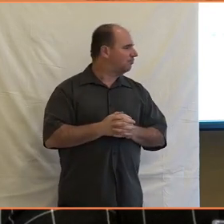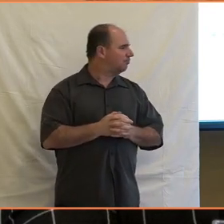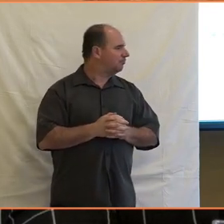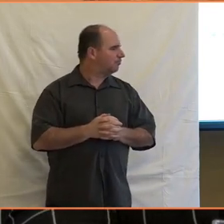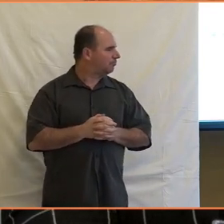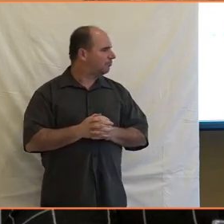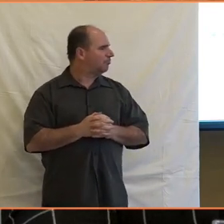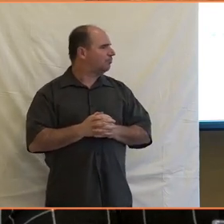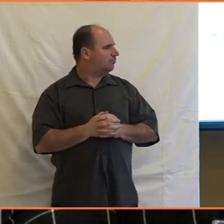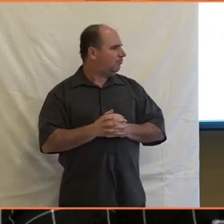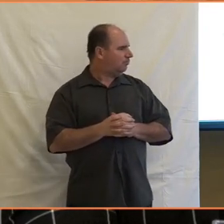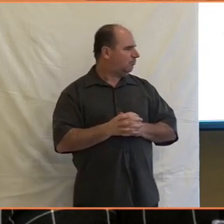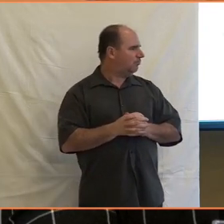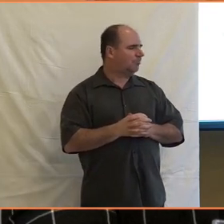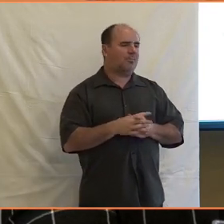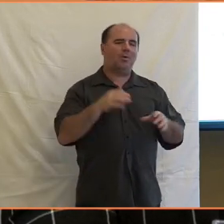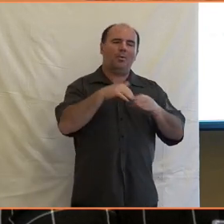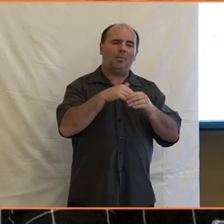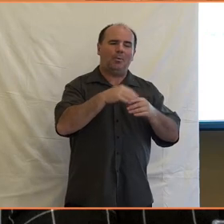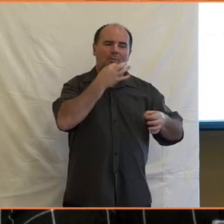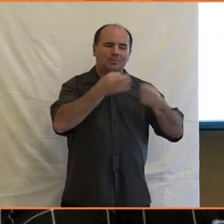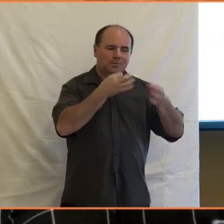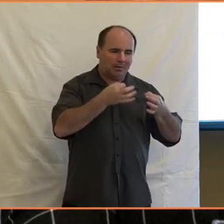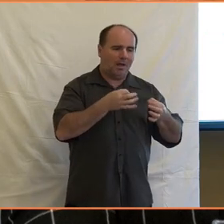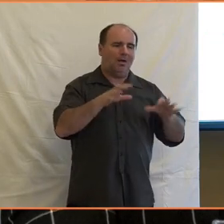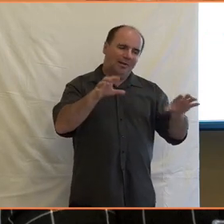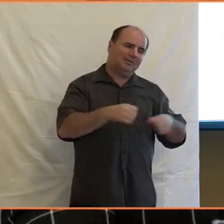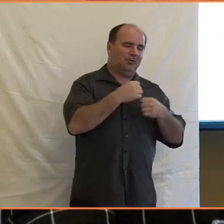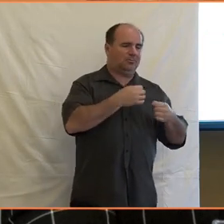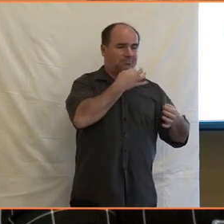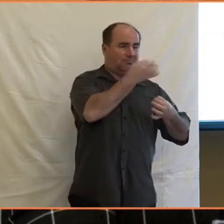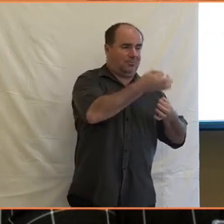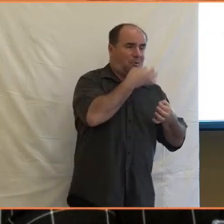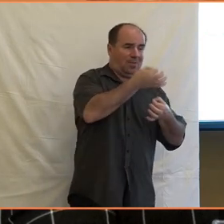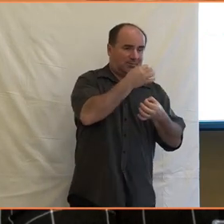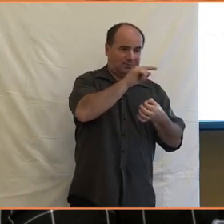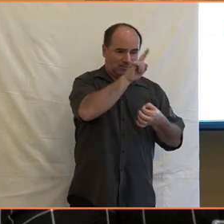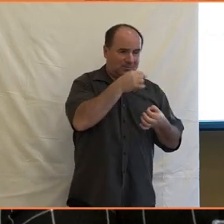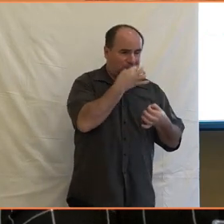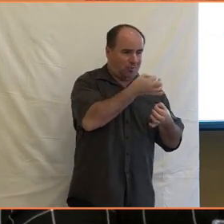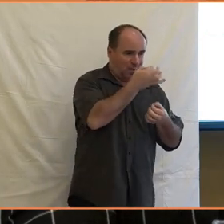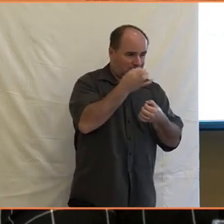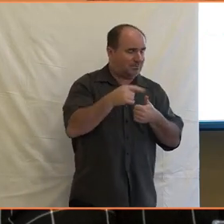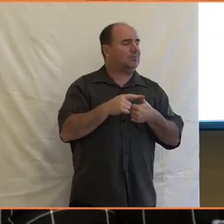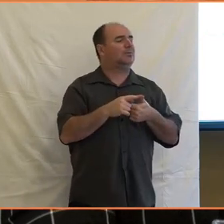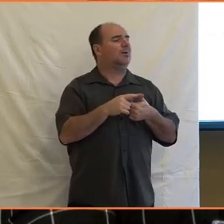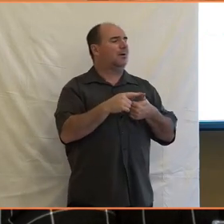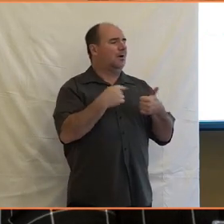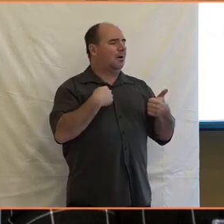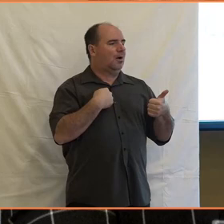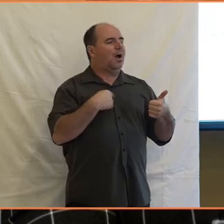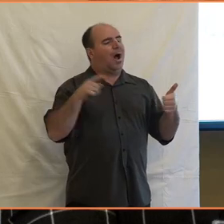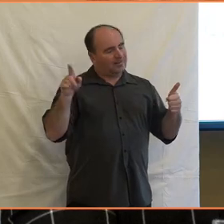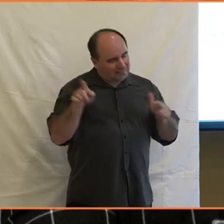Jedná se samozřejmě o data získaná jednak pomocí dotazníkového šetření, ale to, na co se hlavně odkazujeme, jsou